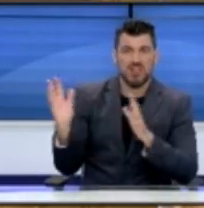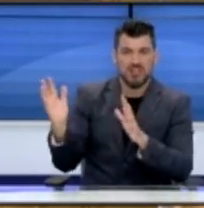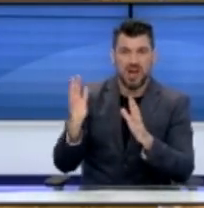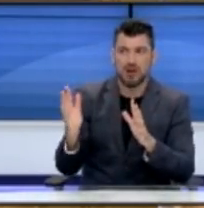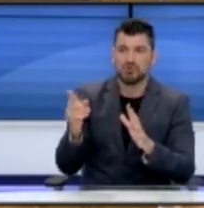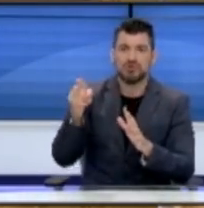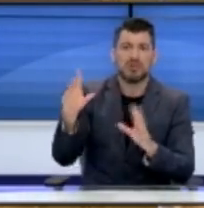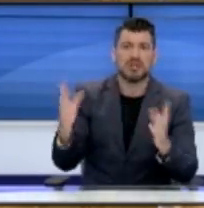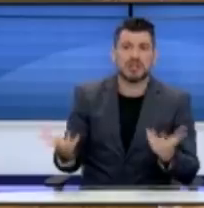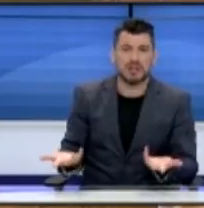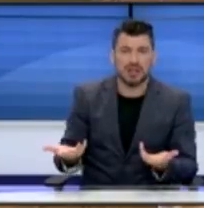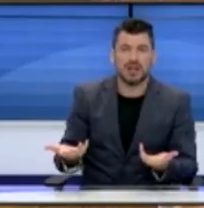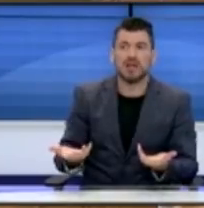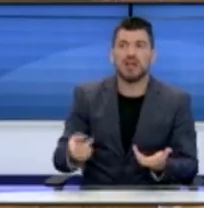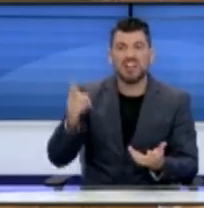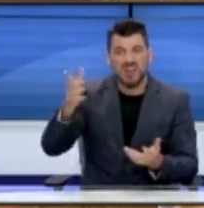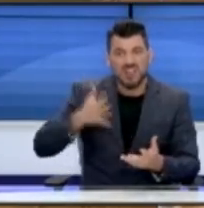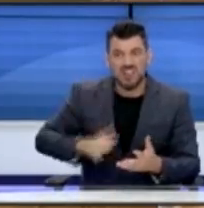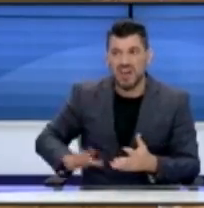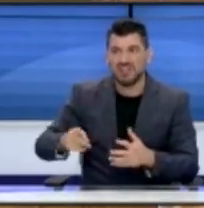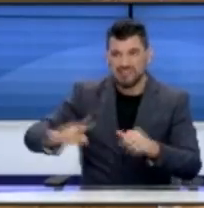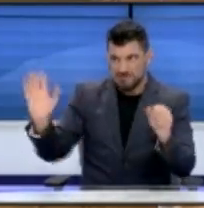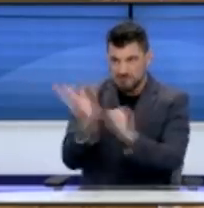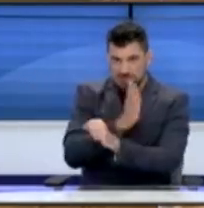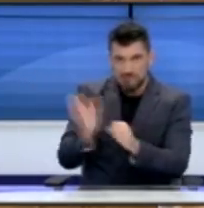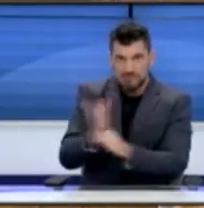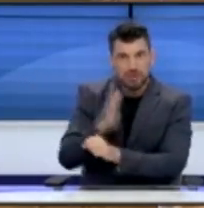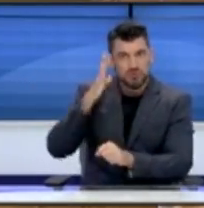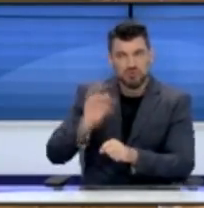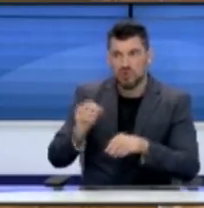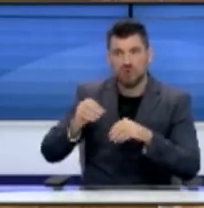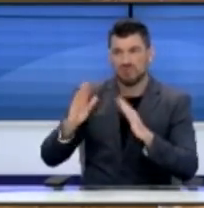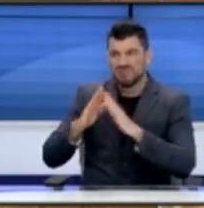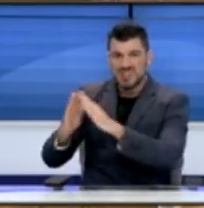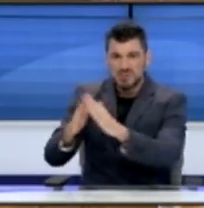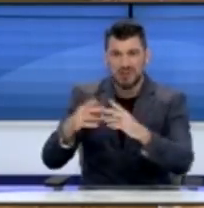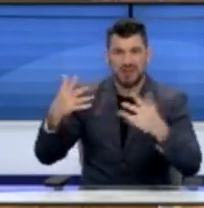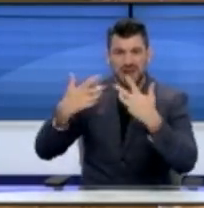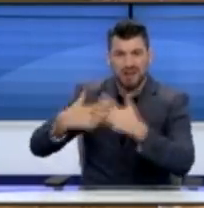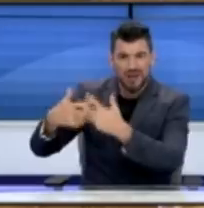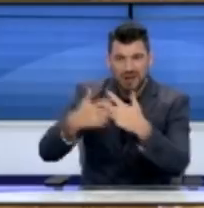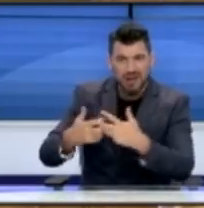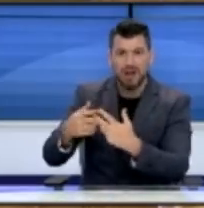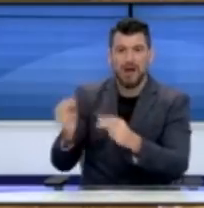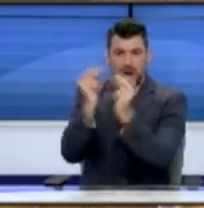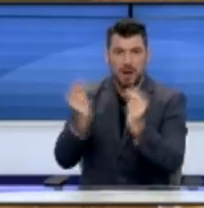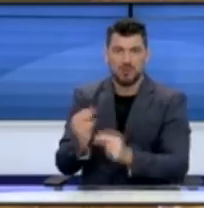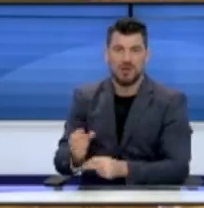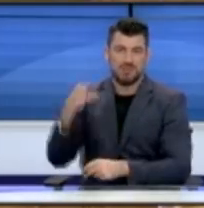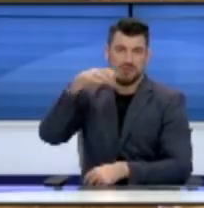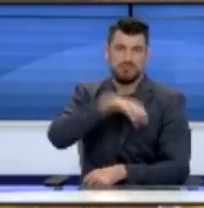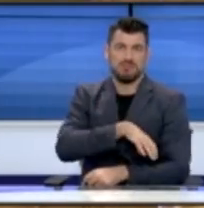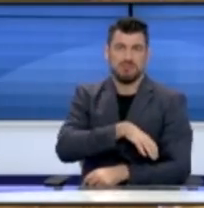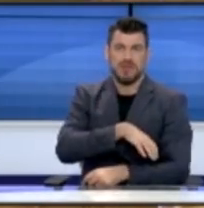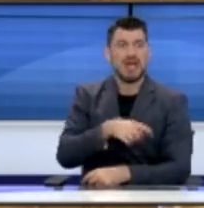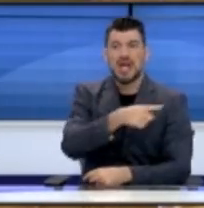μιας αδιφάγας καπιταλιστικής ανάπτυξης της κερδοφορίας. Και όλοι σας, μηδενός εξαιρουμένου, χτίζατε ο